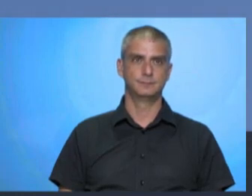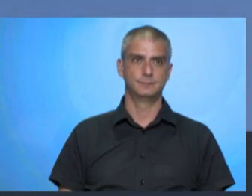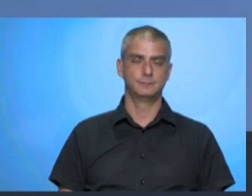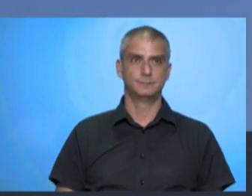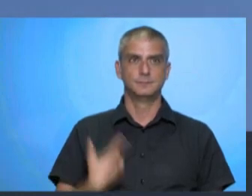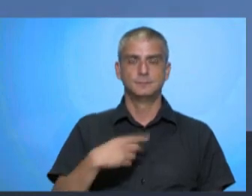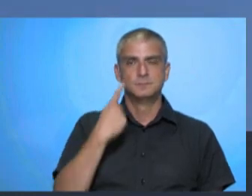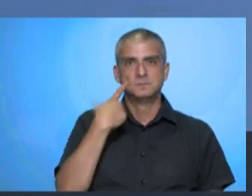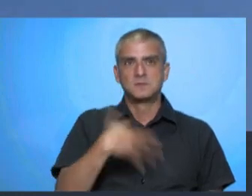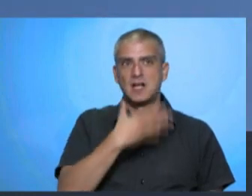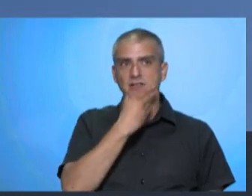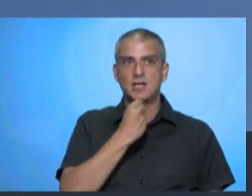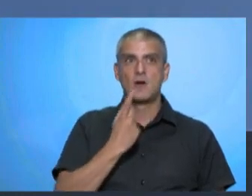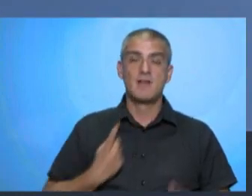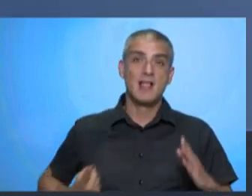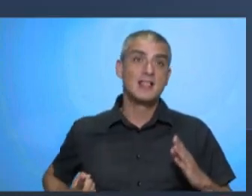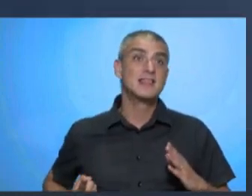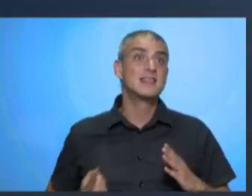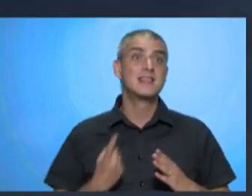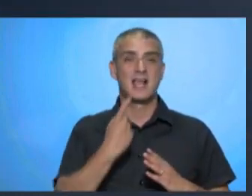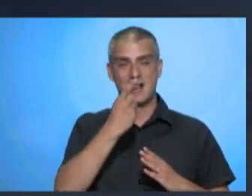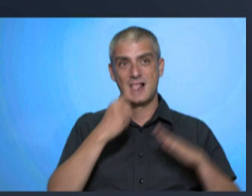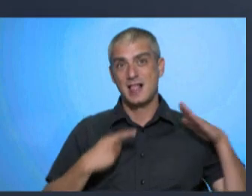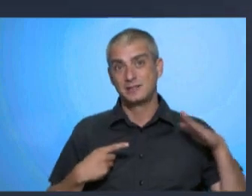איזה יופי. טיל הפטריוט שוגר לעבר כלי